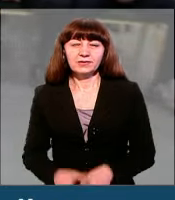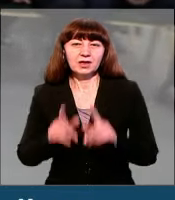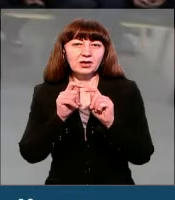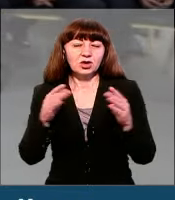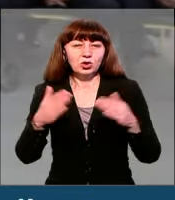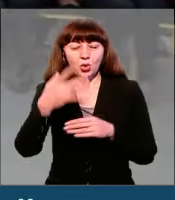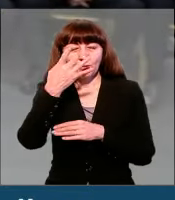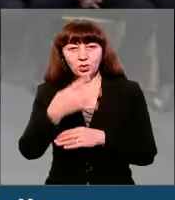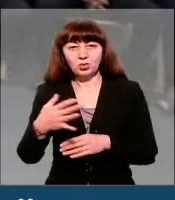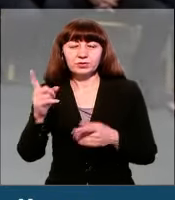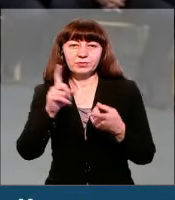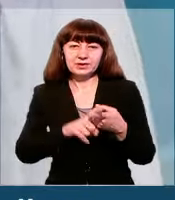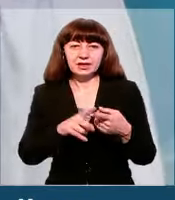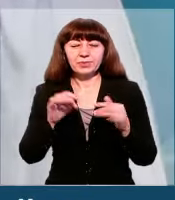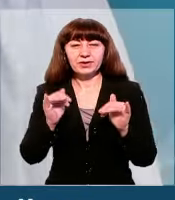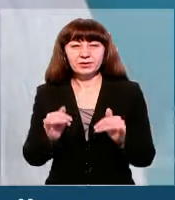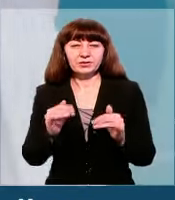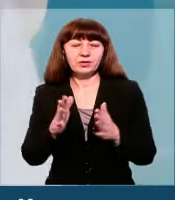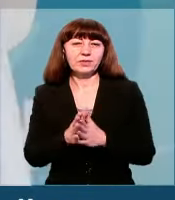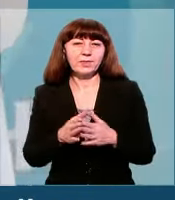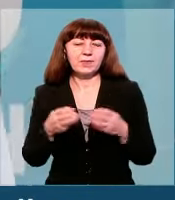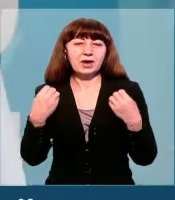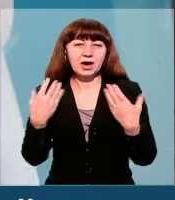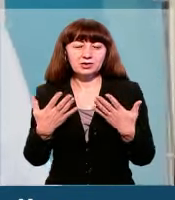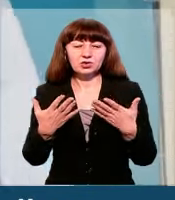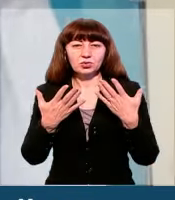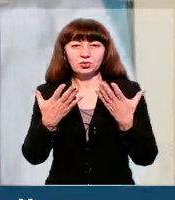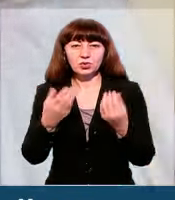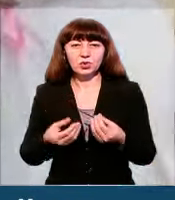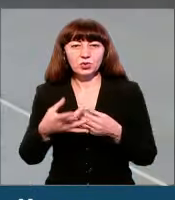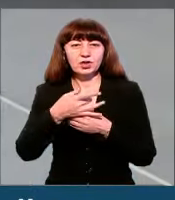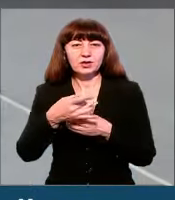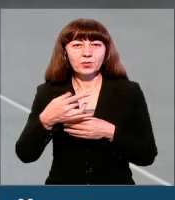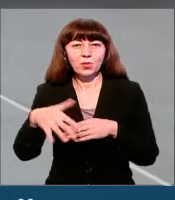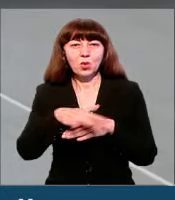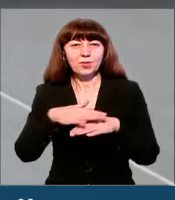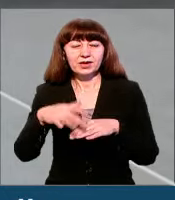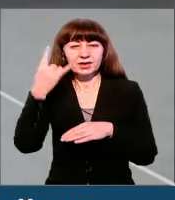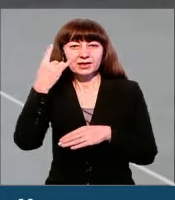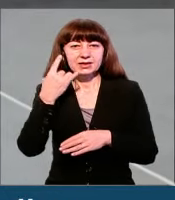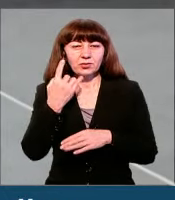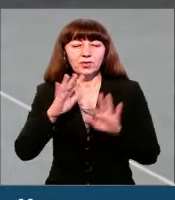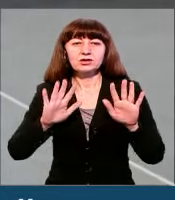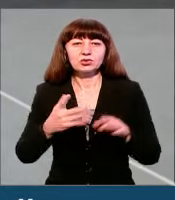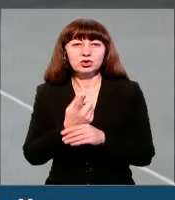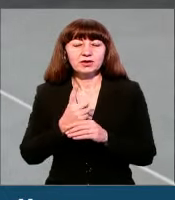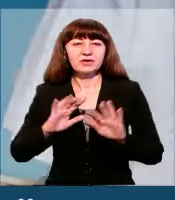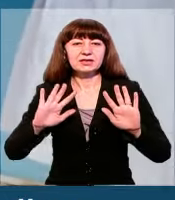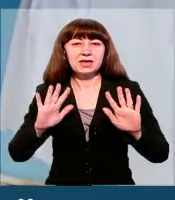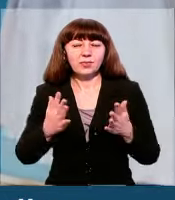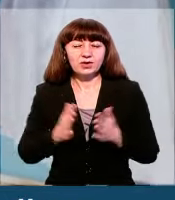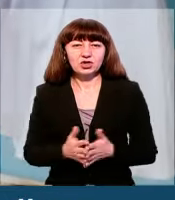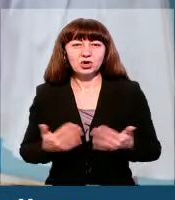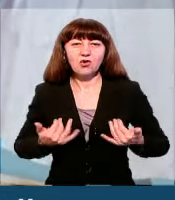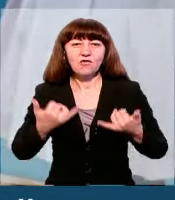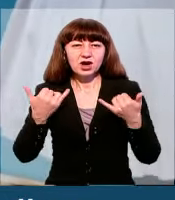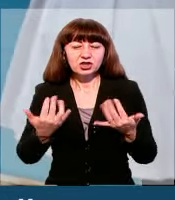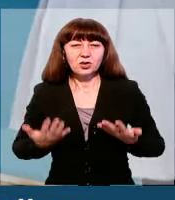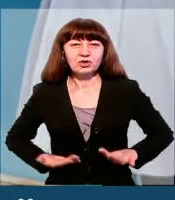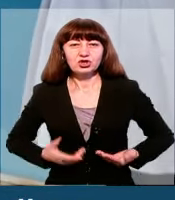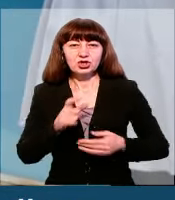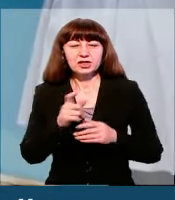Открытие Дома культуры приурочили к предстоящему знаменательному празднику – Дню Республики. По случаю этого события почетных жителей села